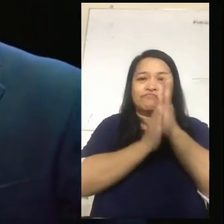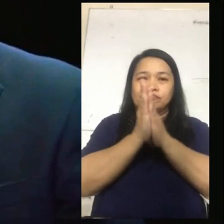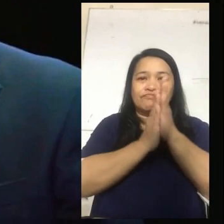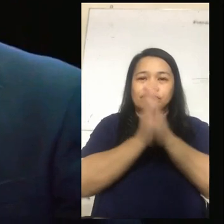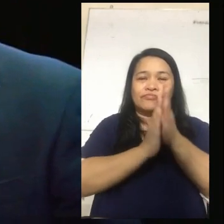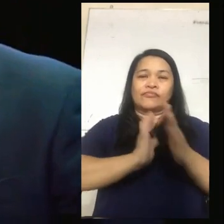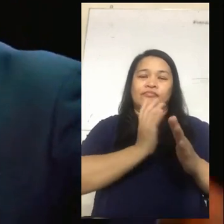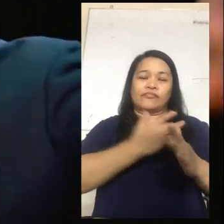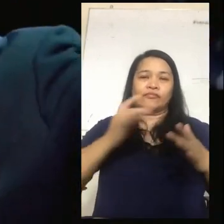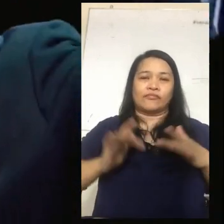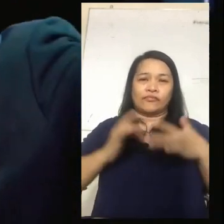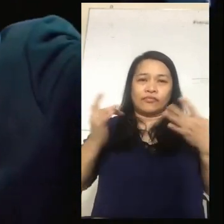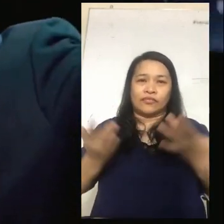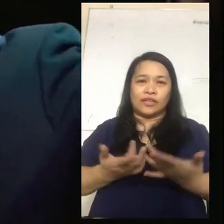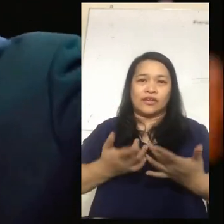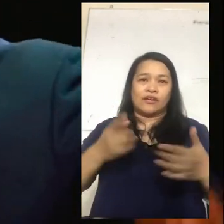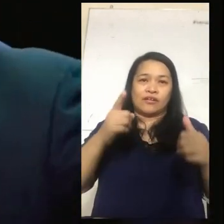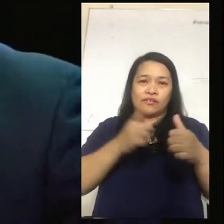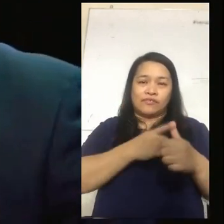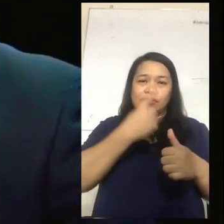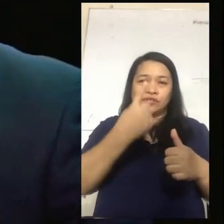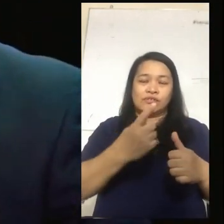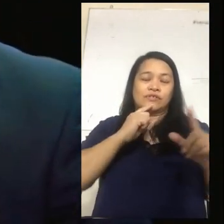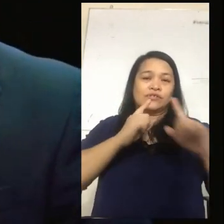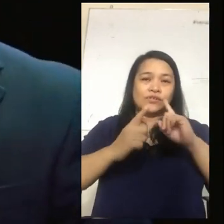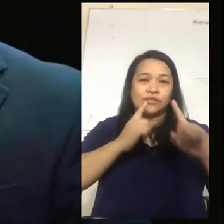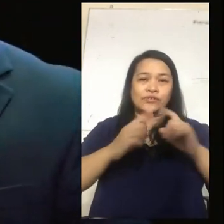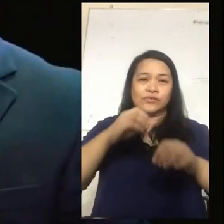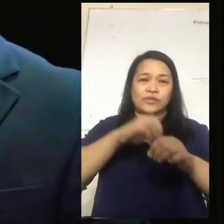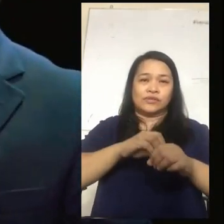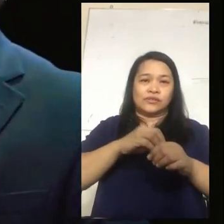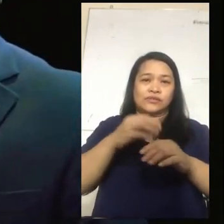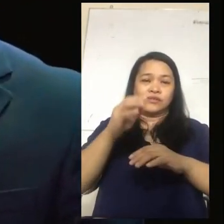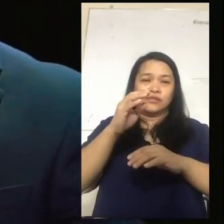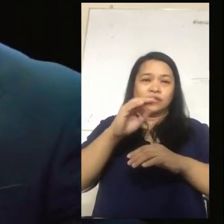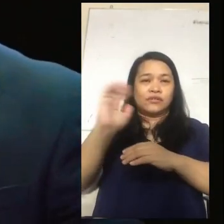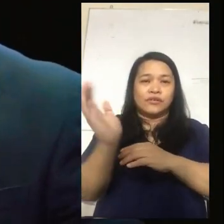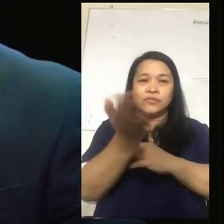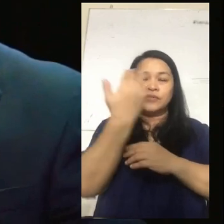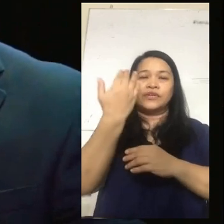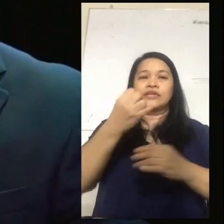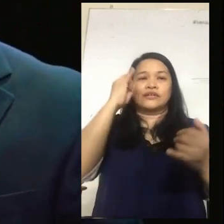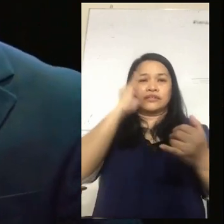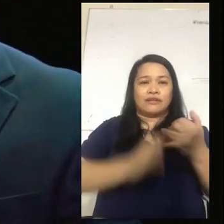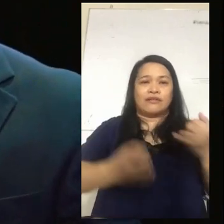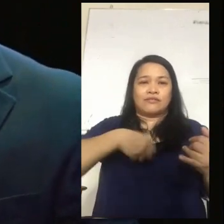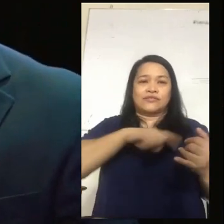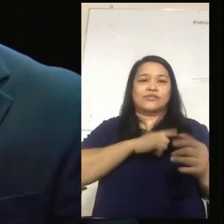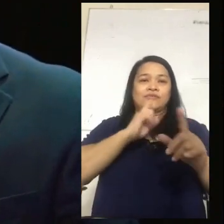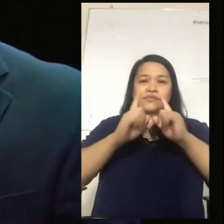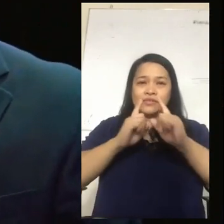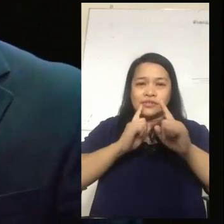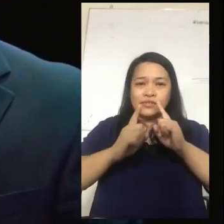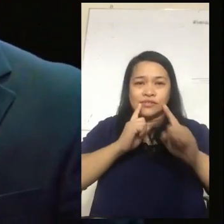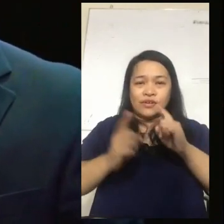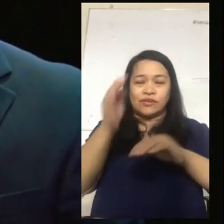puso. He is the first one we talk to in the morning. He is the last one we talk to at night before we go to